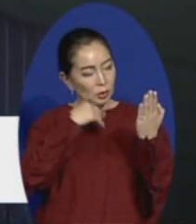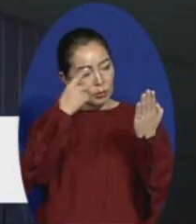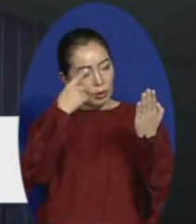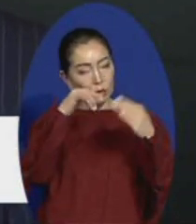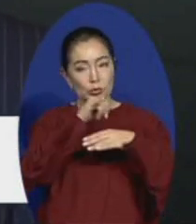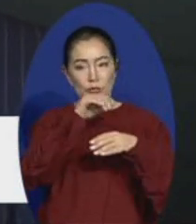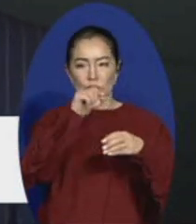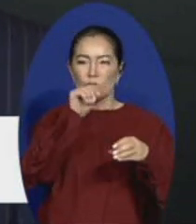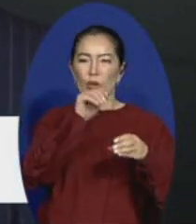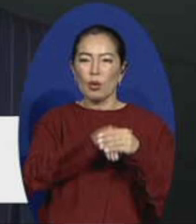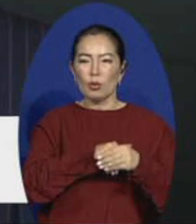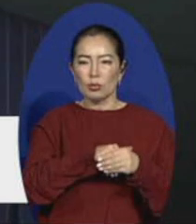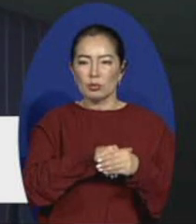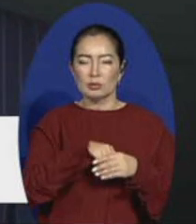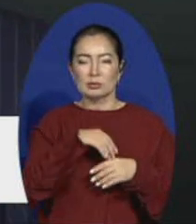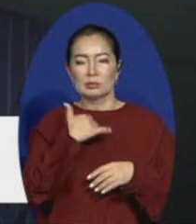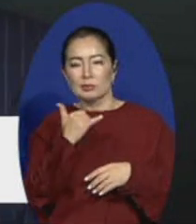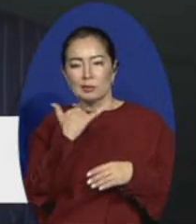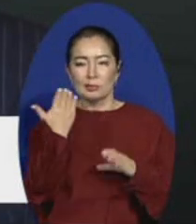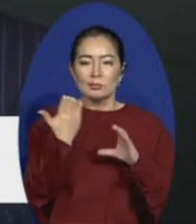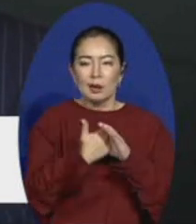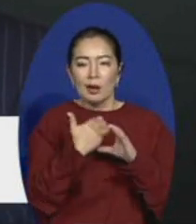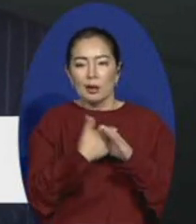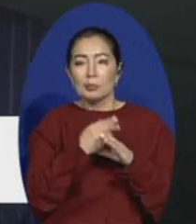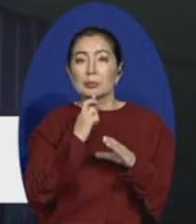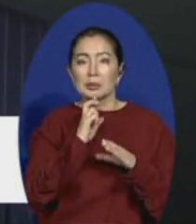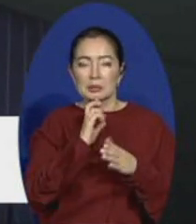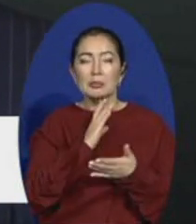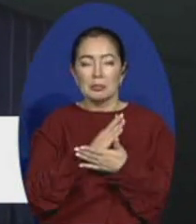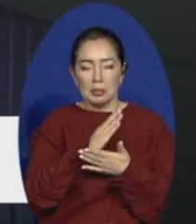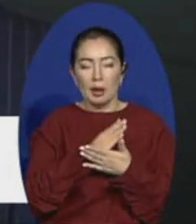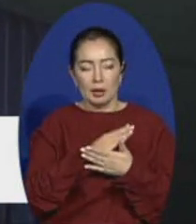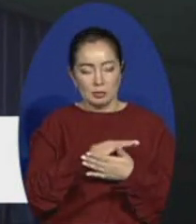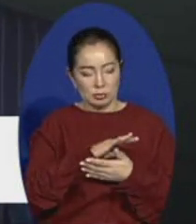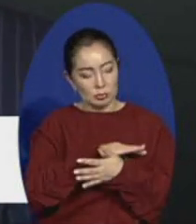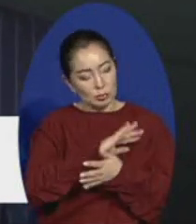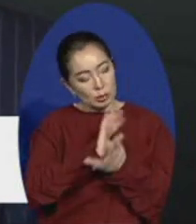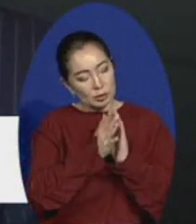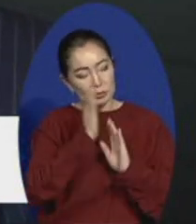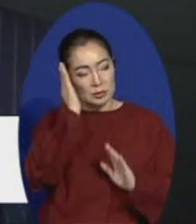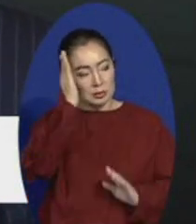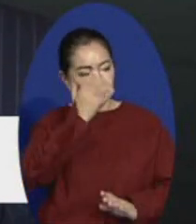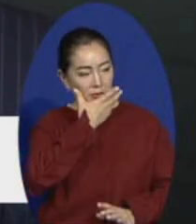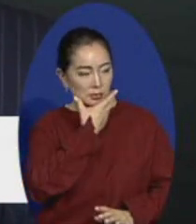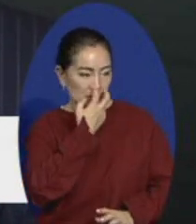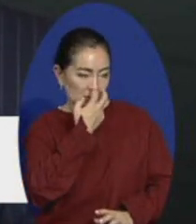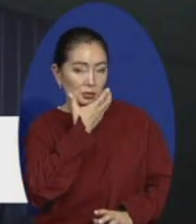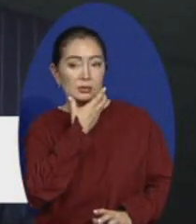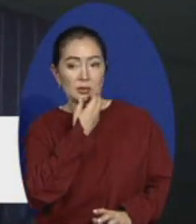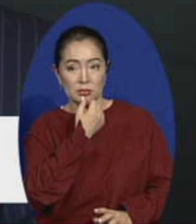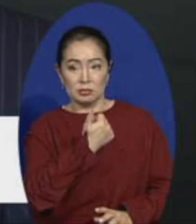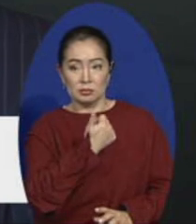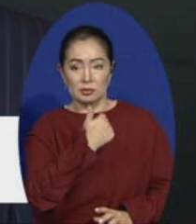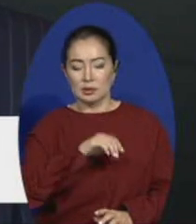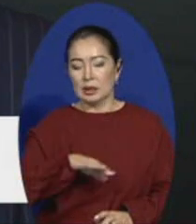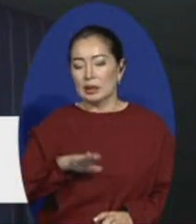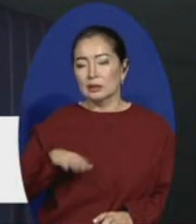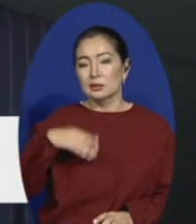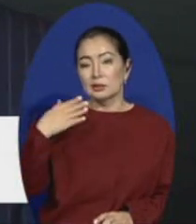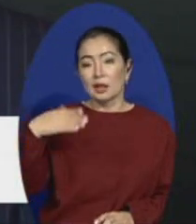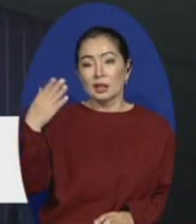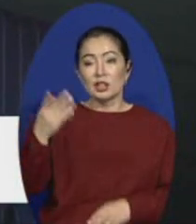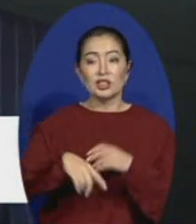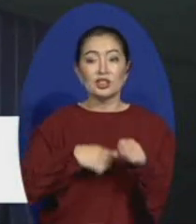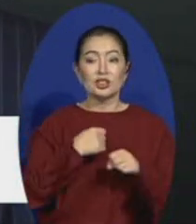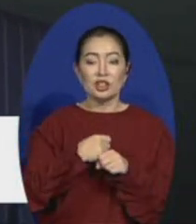тулгардаг цаад бэрхшээлүүд байдаг. Гэхдээ ирээдүй сайхан харагдаж байна. Бид ойрын жилүүдэд илүү их хөрөнгө оруулалт татаж чадна